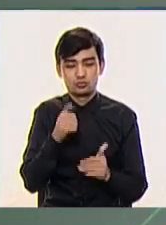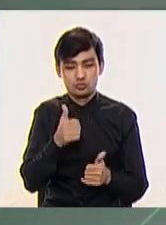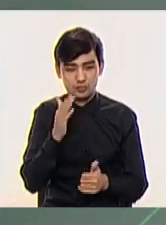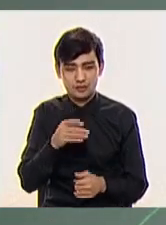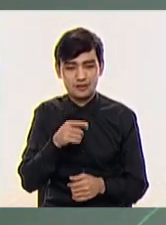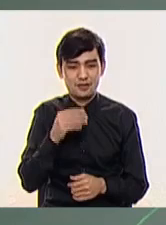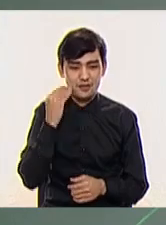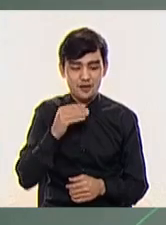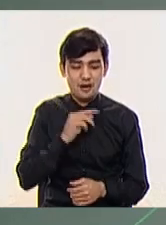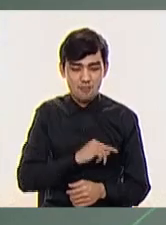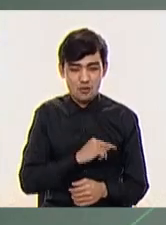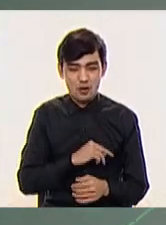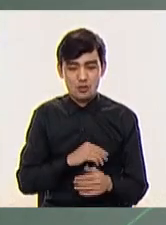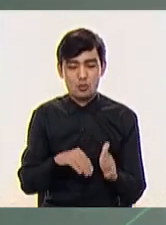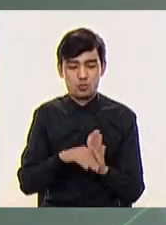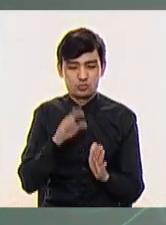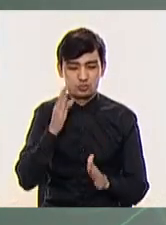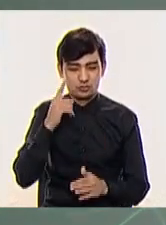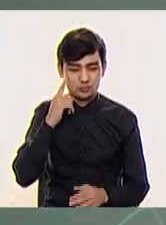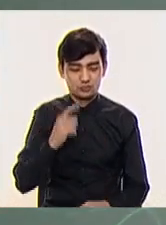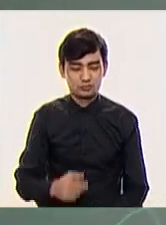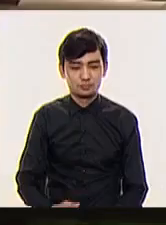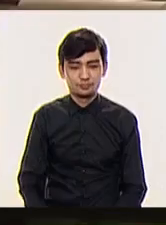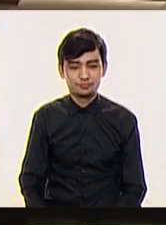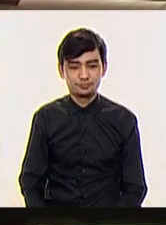жұмыс сапасы да арта түсу керек деген пікірде.